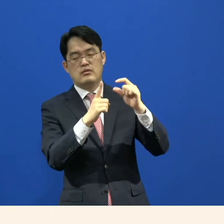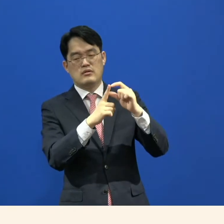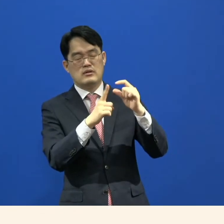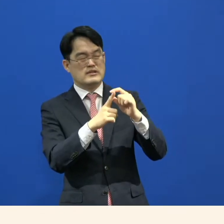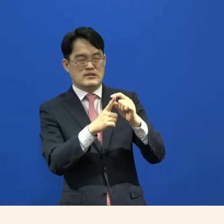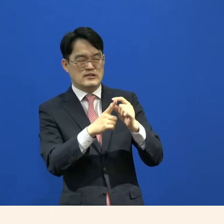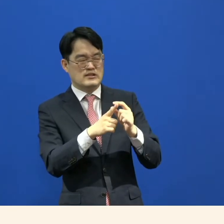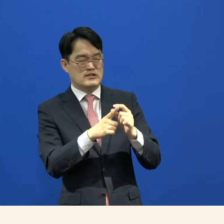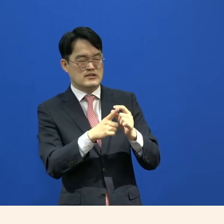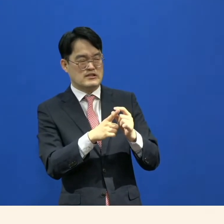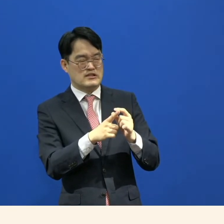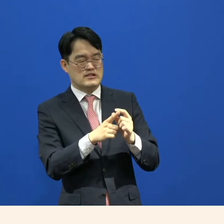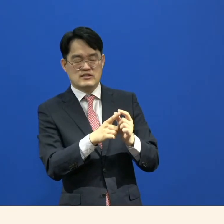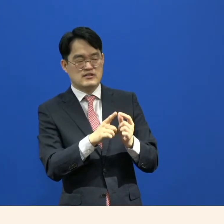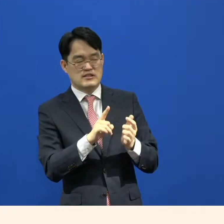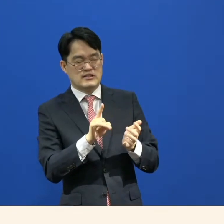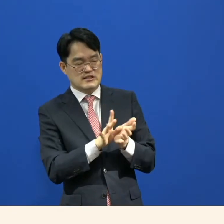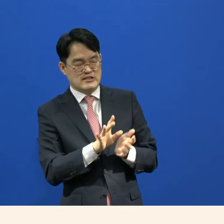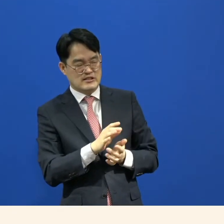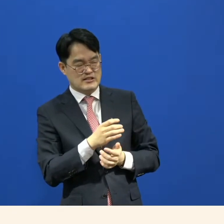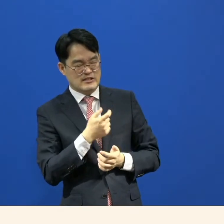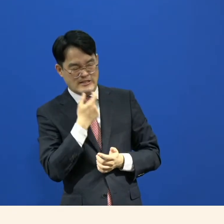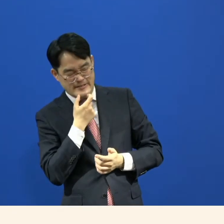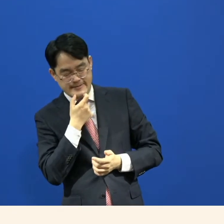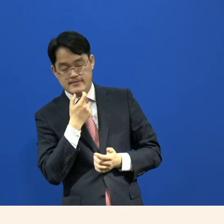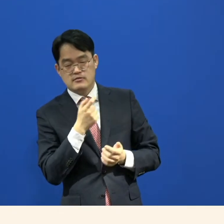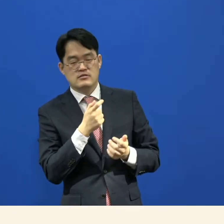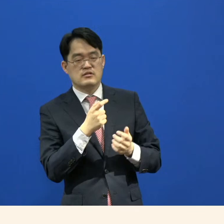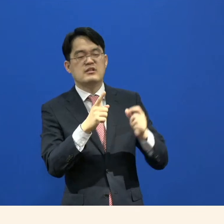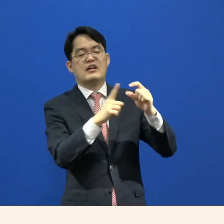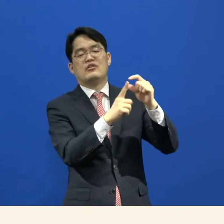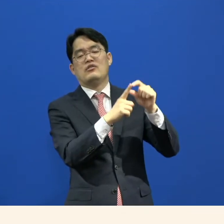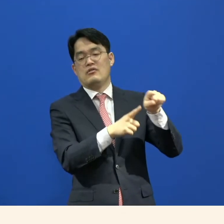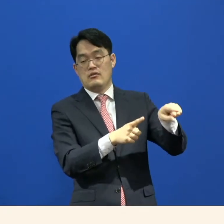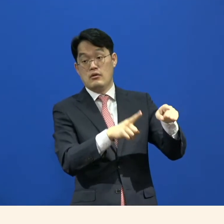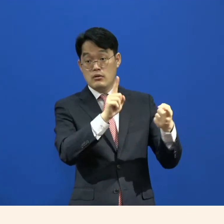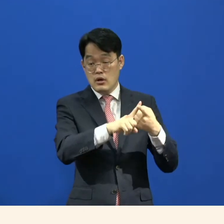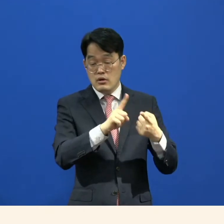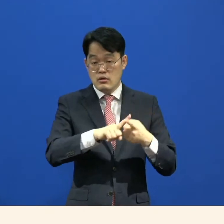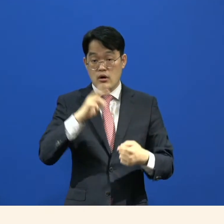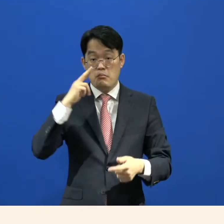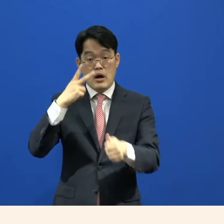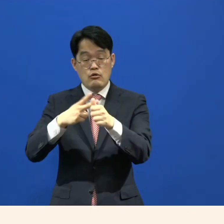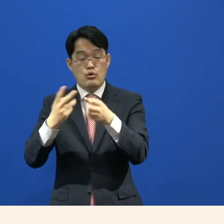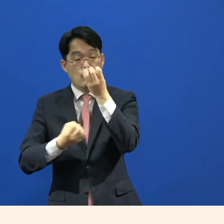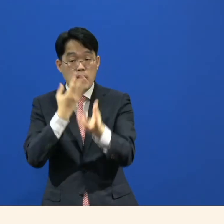거예요. 근데 바울은 그 십자가를 자랑한다고 얘기해요.